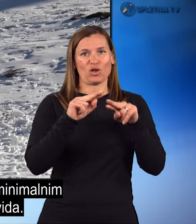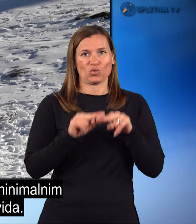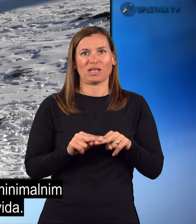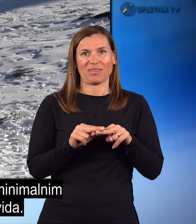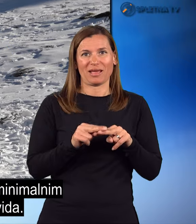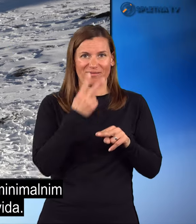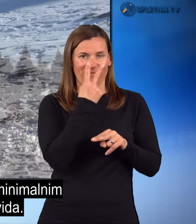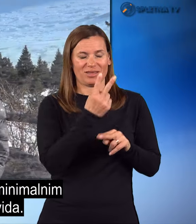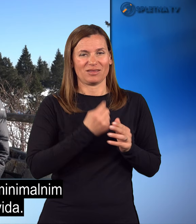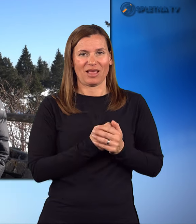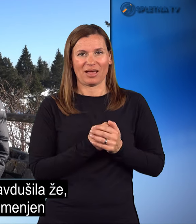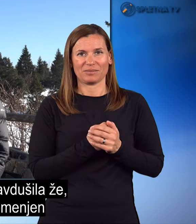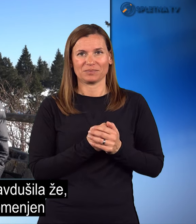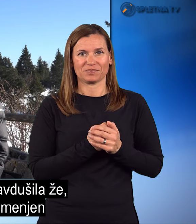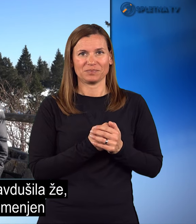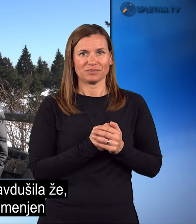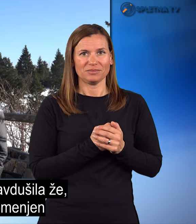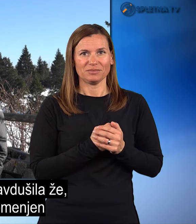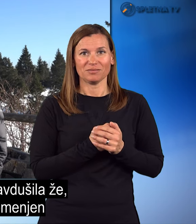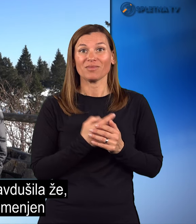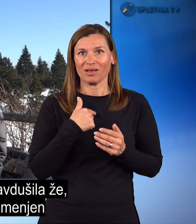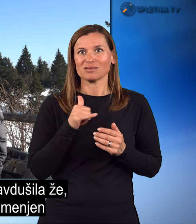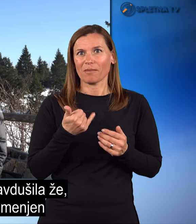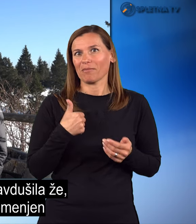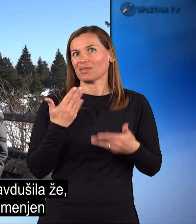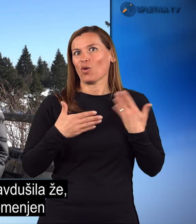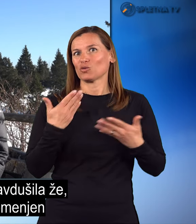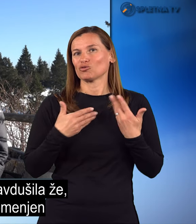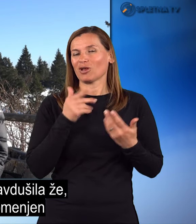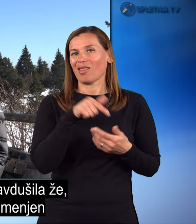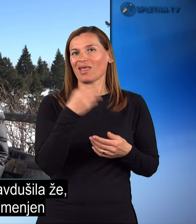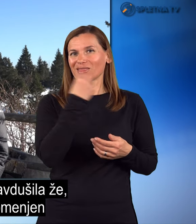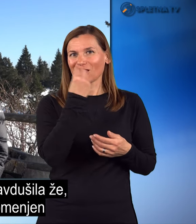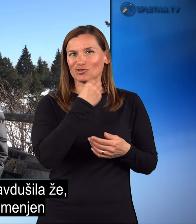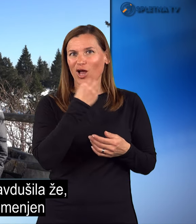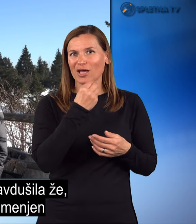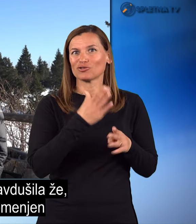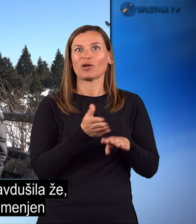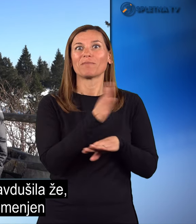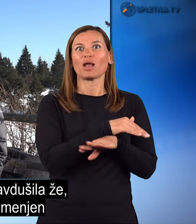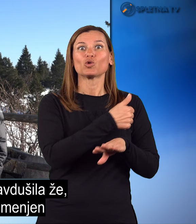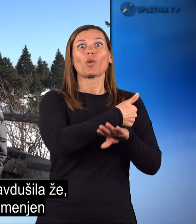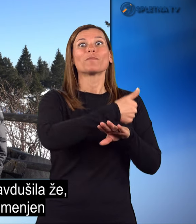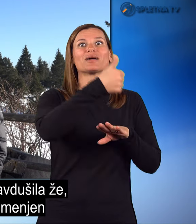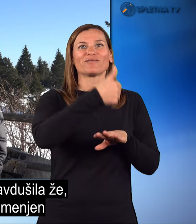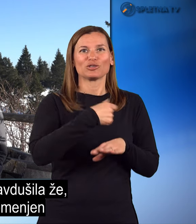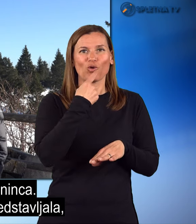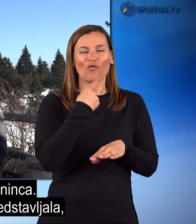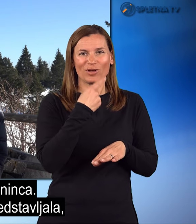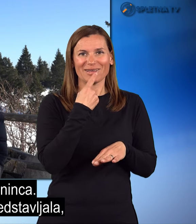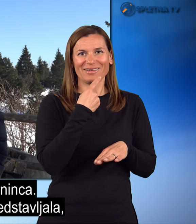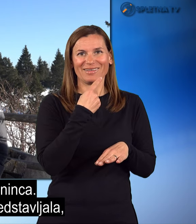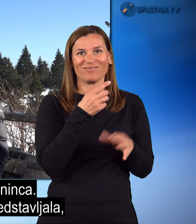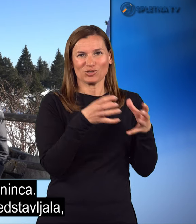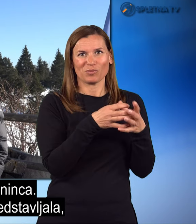minimalnim ostankom vida. V bistvu sem pa se navdušila nad tečajem, že ko je bil prvič omenjen v